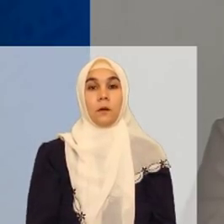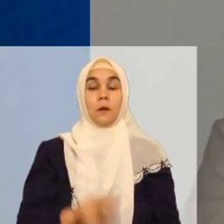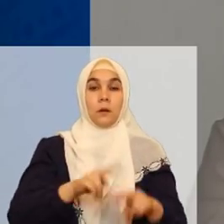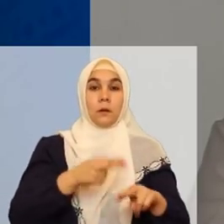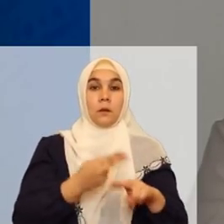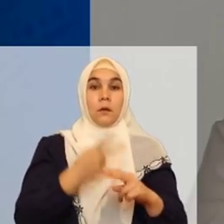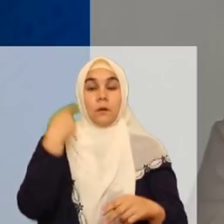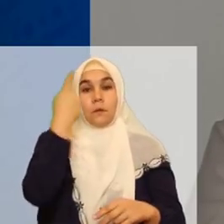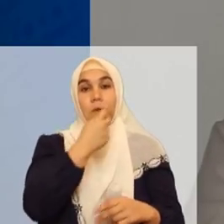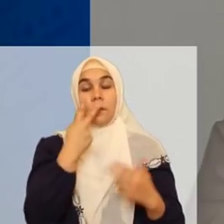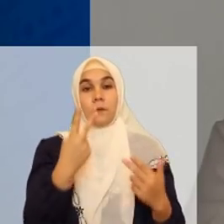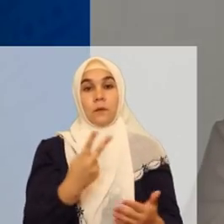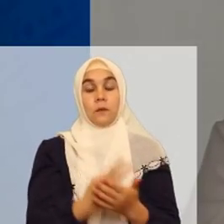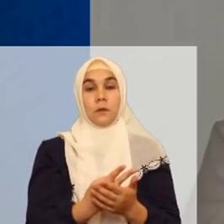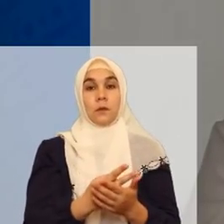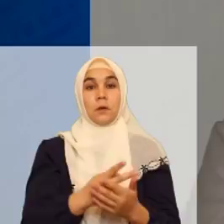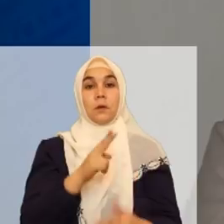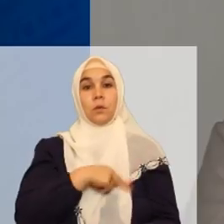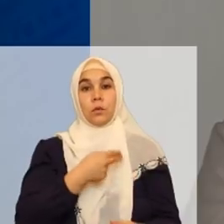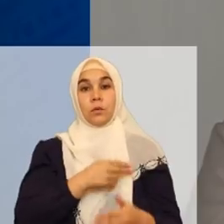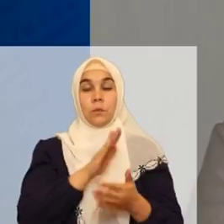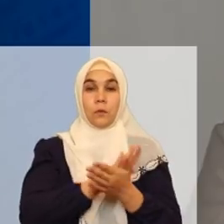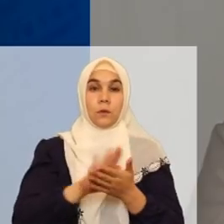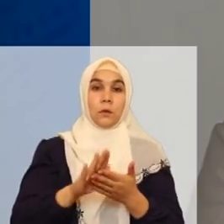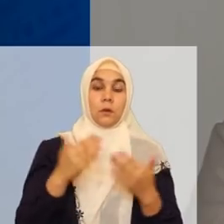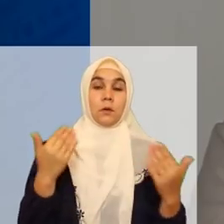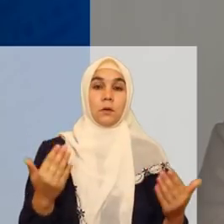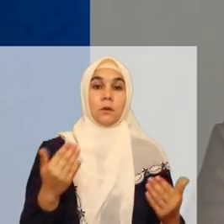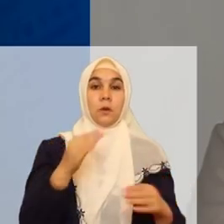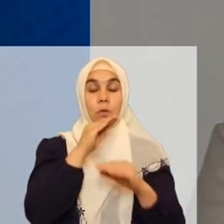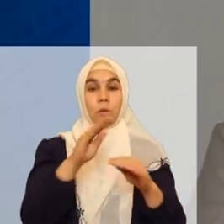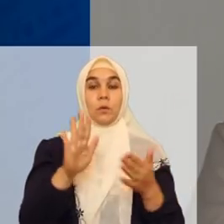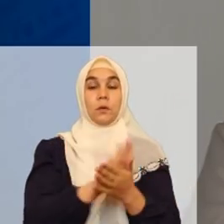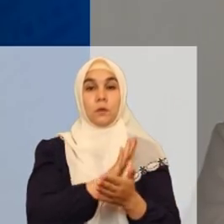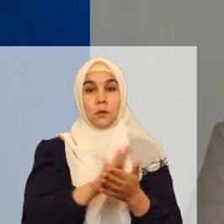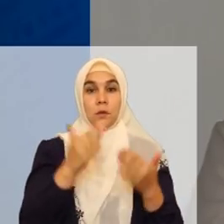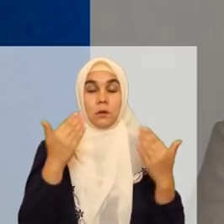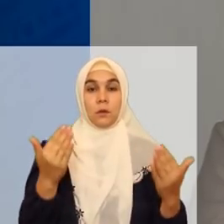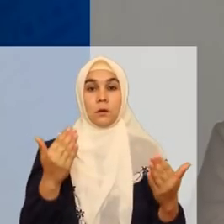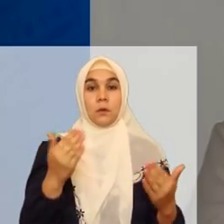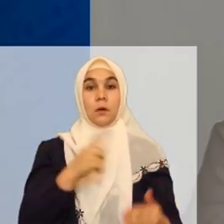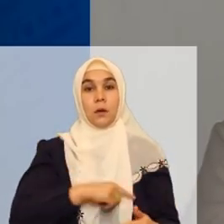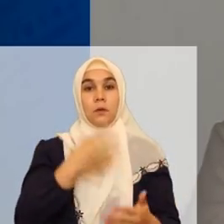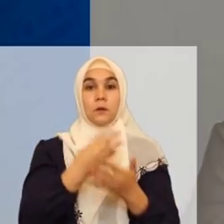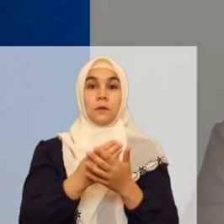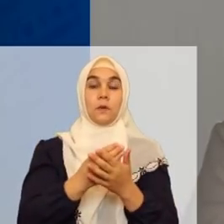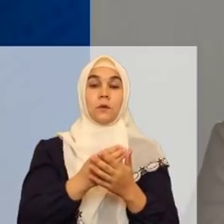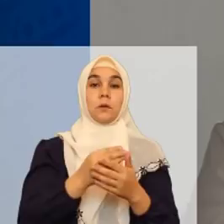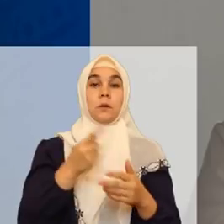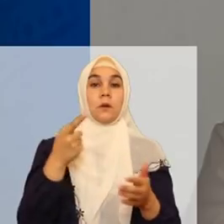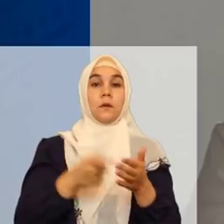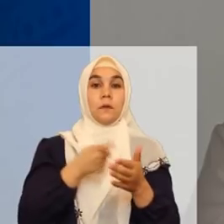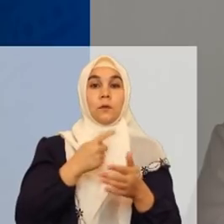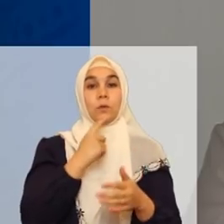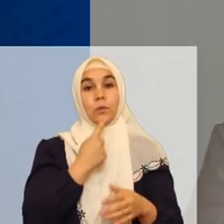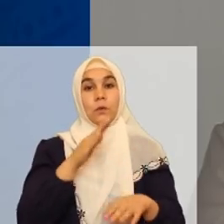Ya'niki, sirtdan qaraganda qalb pokligi, ruh tozaligi, axloq ma'nosini topish